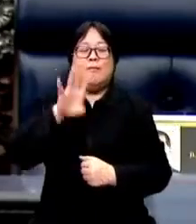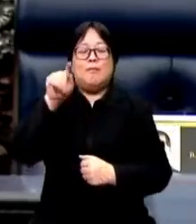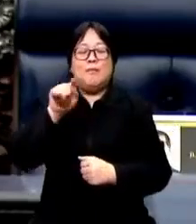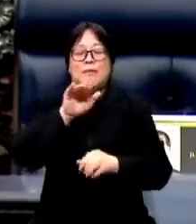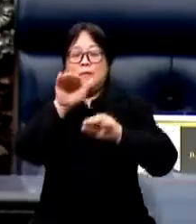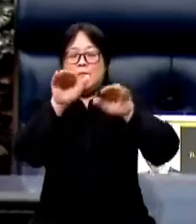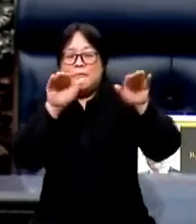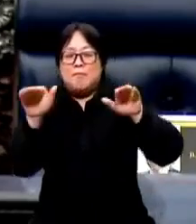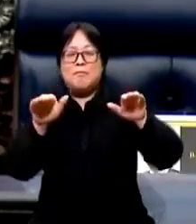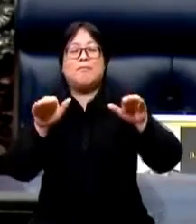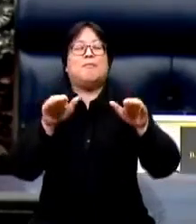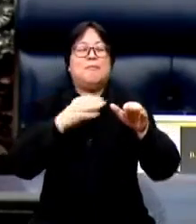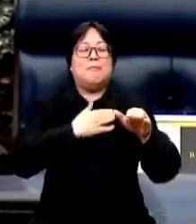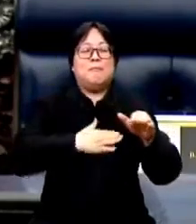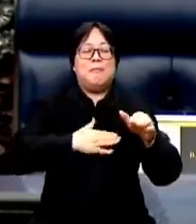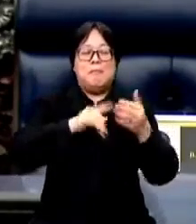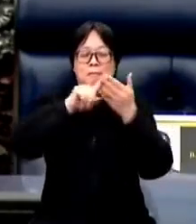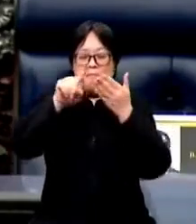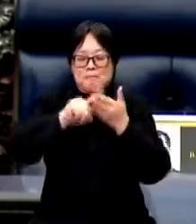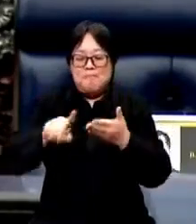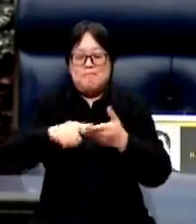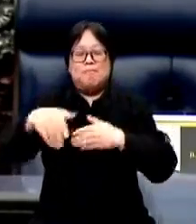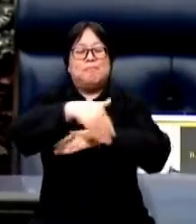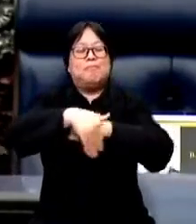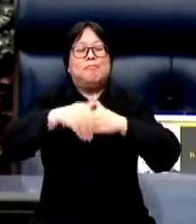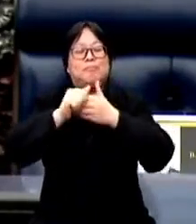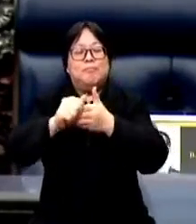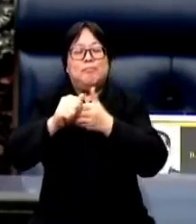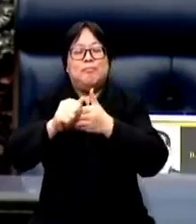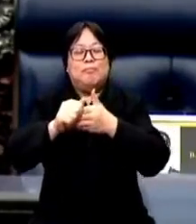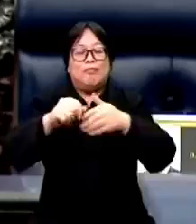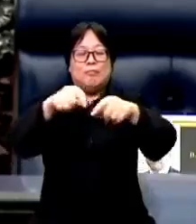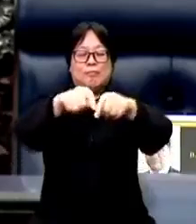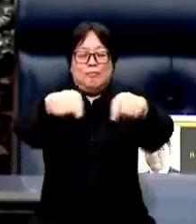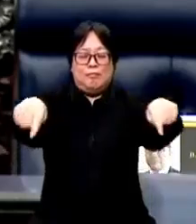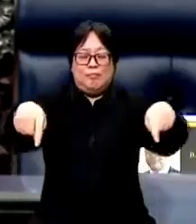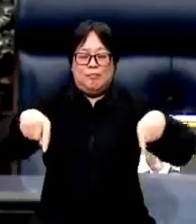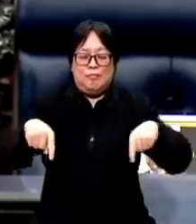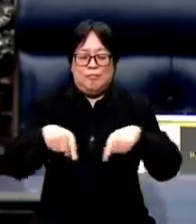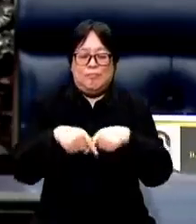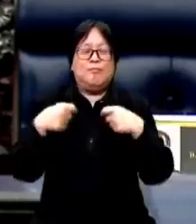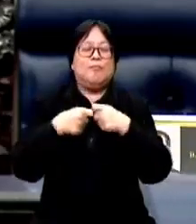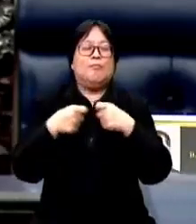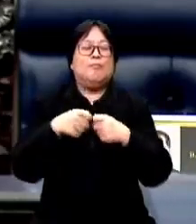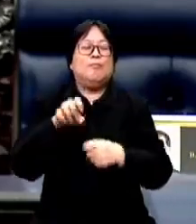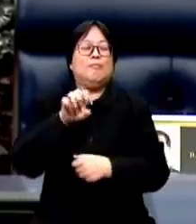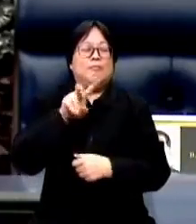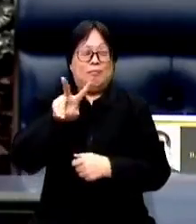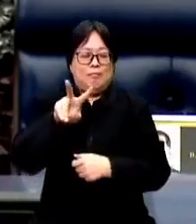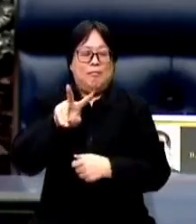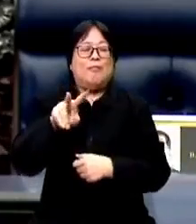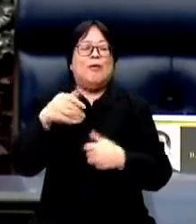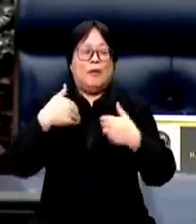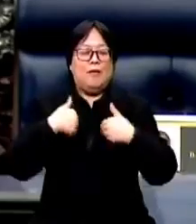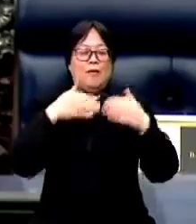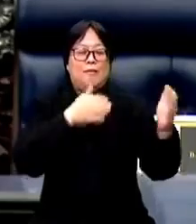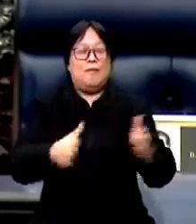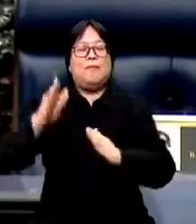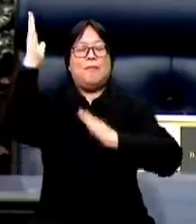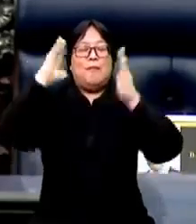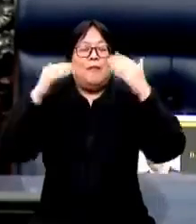diminta merujuk garis panduan perancangan petak pengecasan kenderaan elektrik yang telah diterbitkan oleh plan